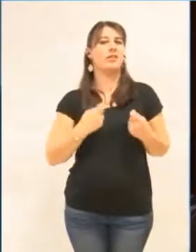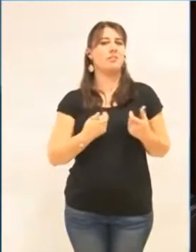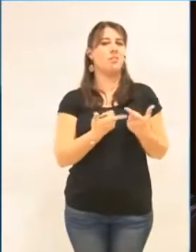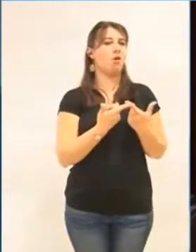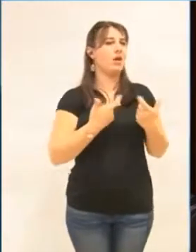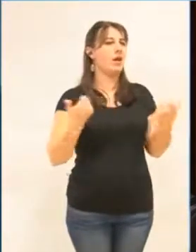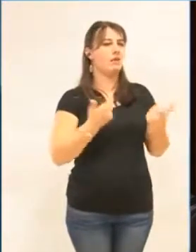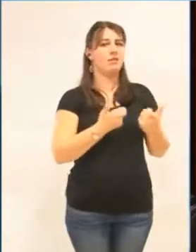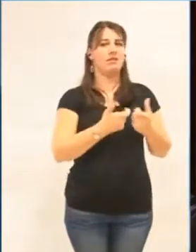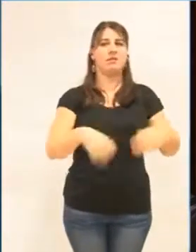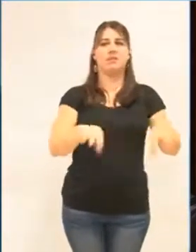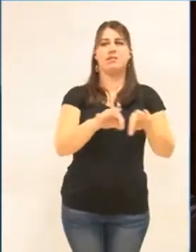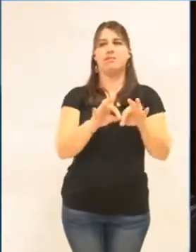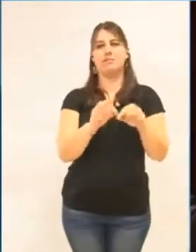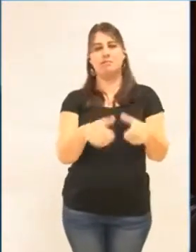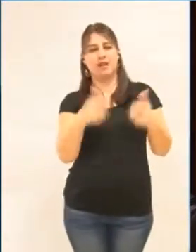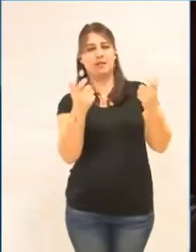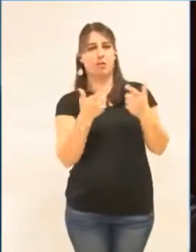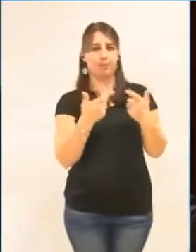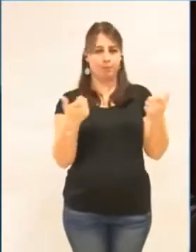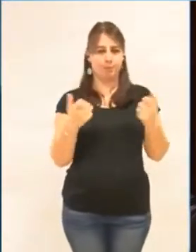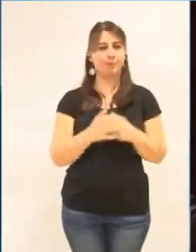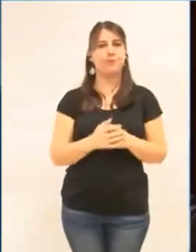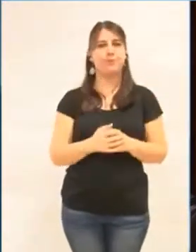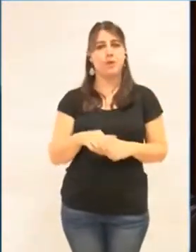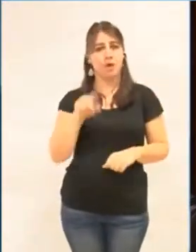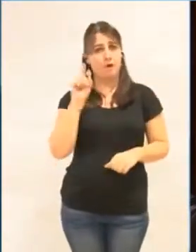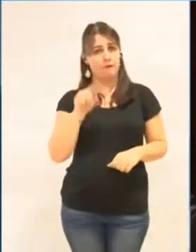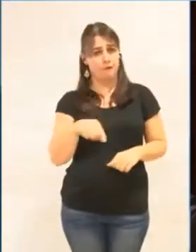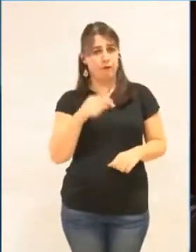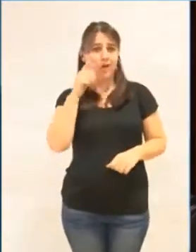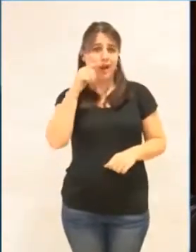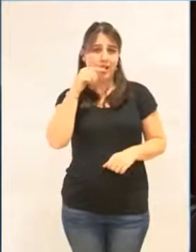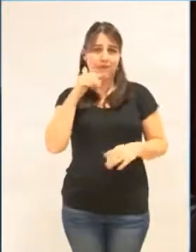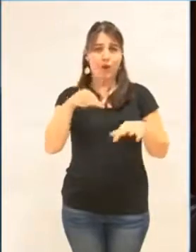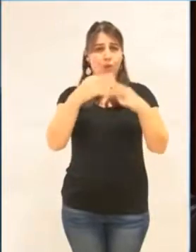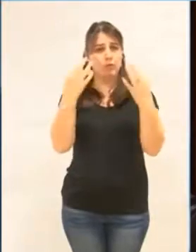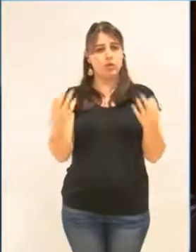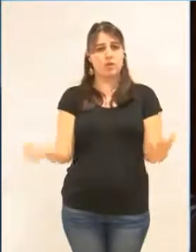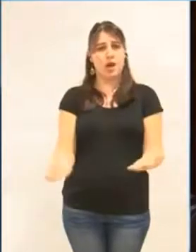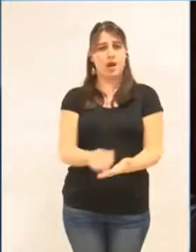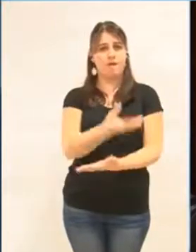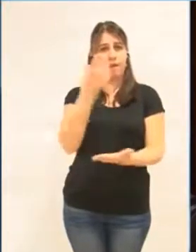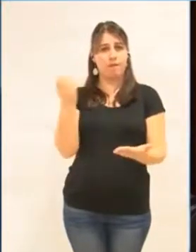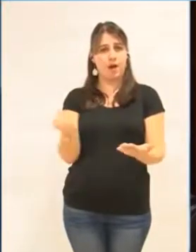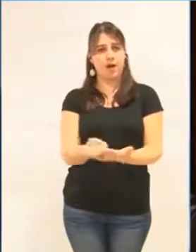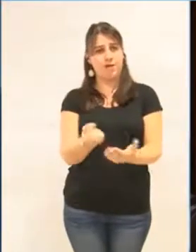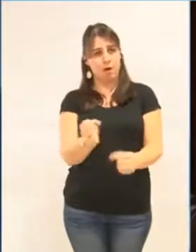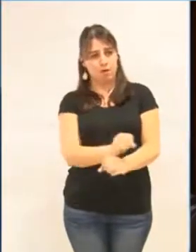réalisées. Un effort doit être fait en matière d'information budgétaire.